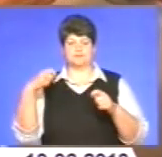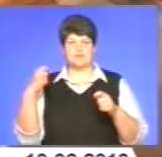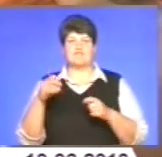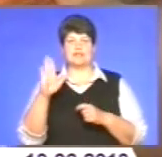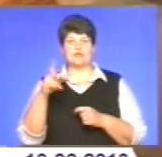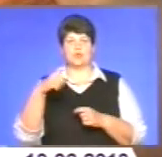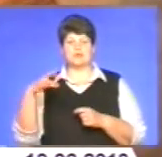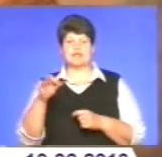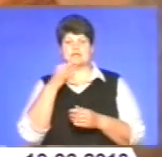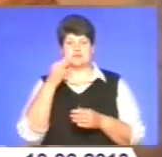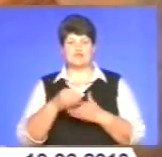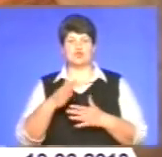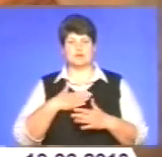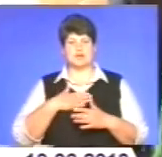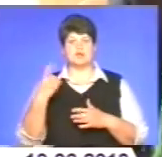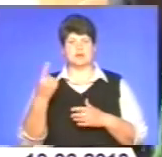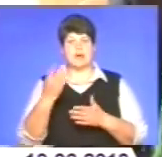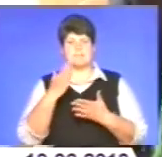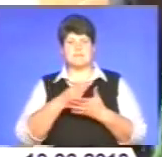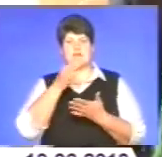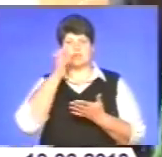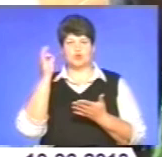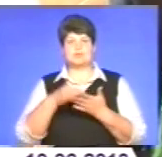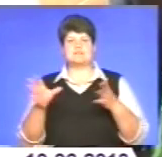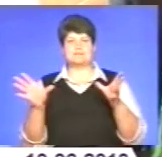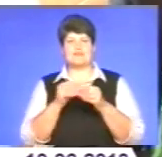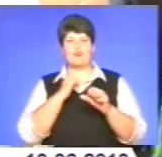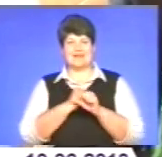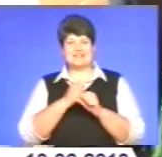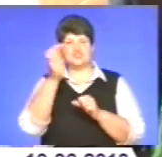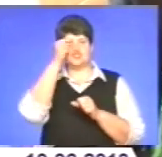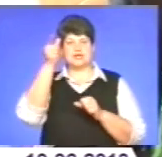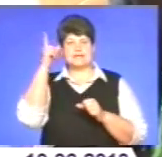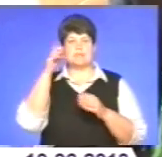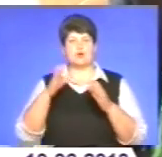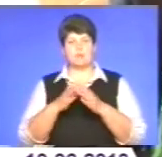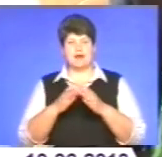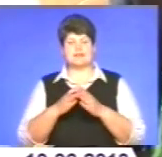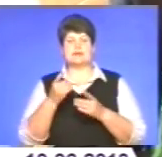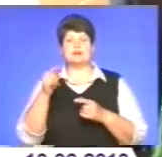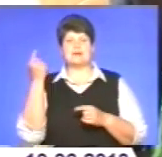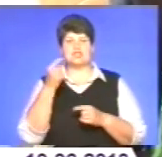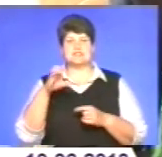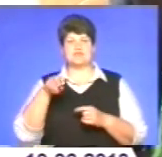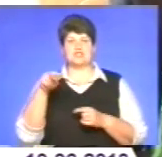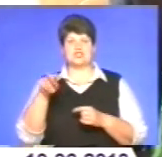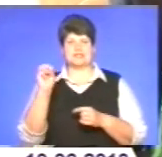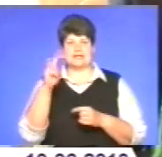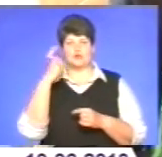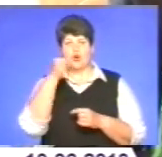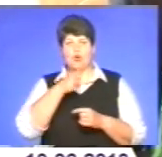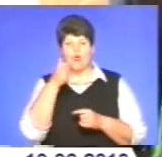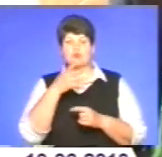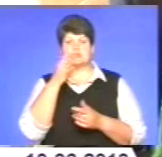зазначив, що наш край має досвід співпраці з чеськими компаніями. А станом на 1 січня 2013-го загальна сума прямих